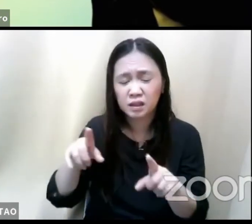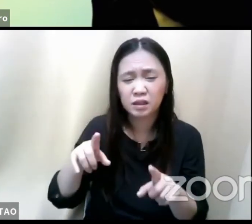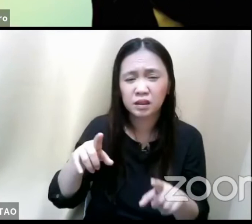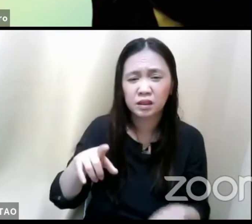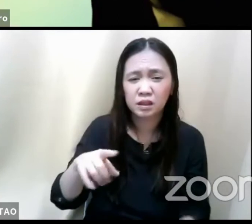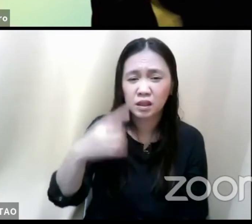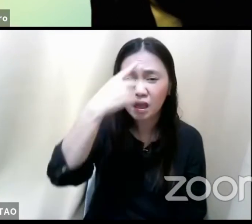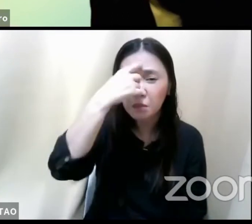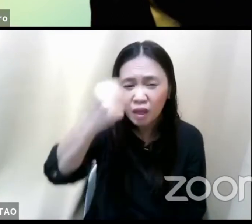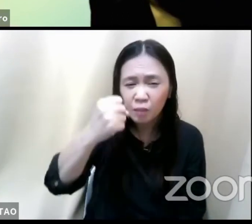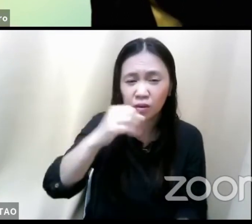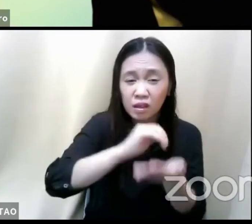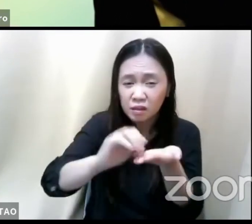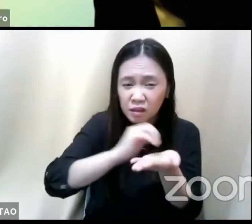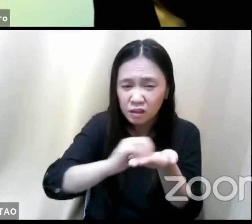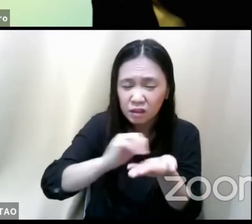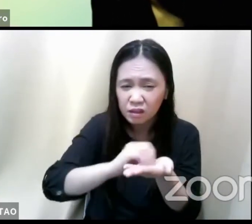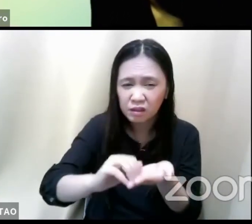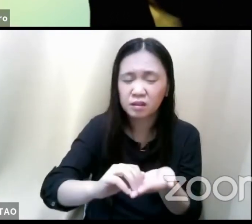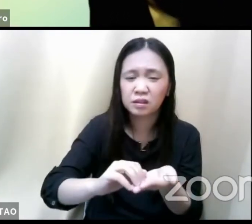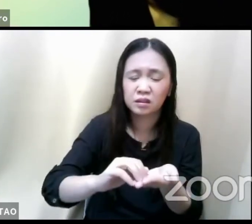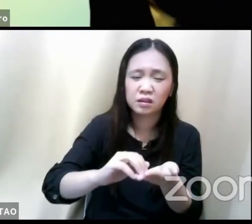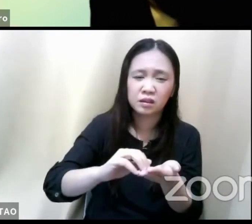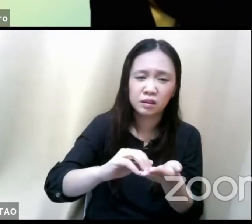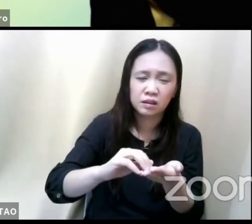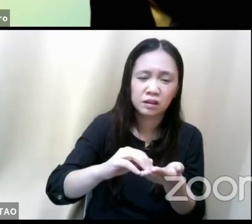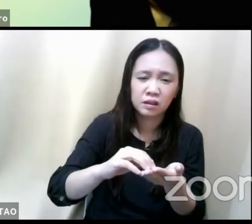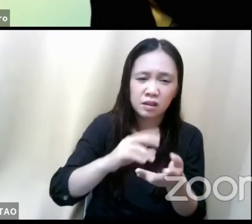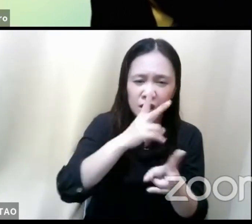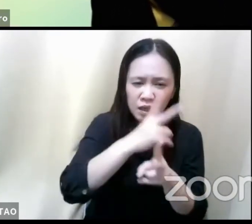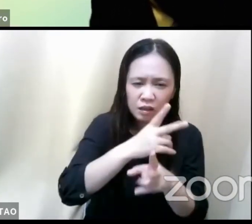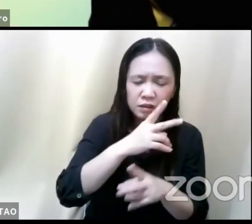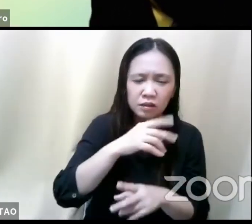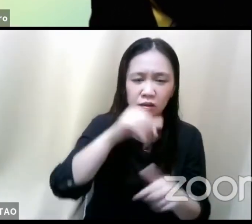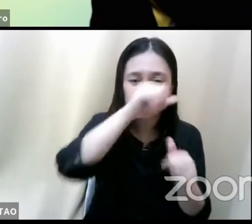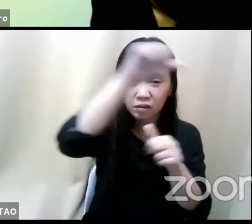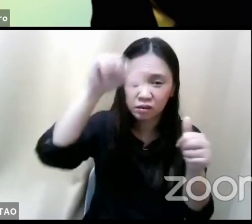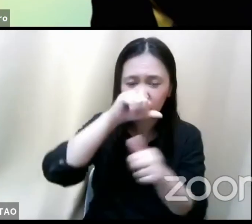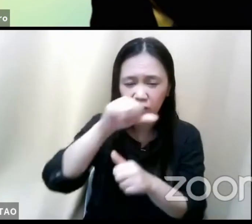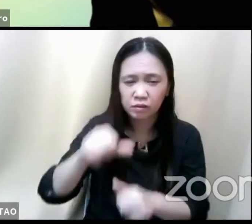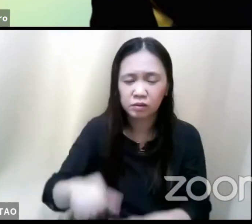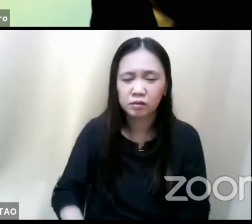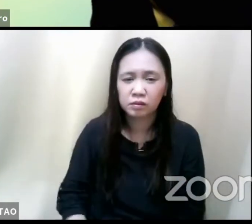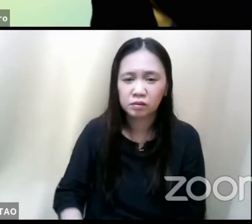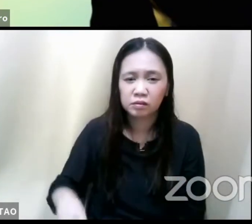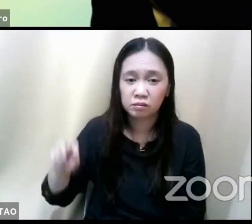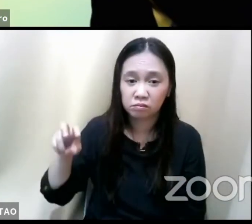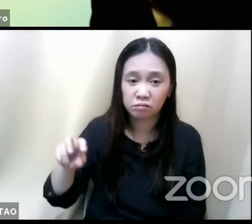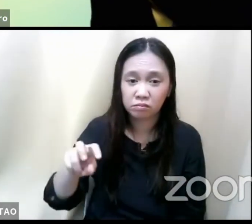bang ikutin, no? Or naitur na ba kayo ng mga landlady or ng